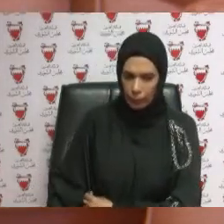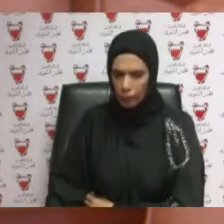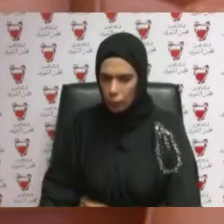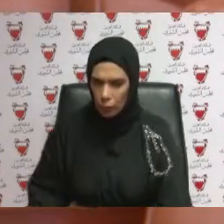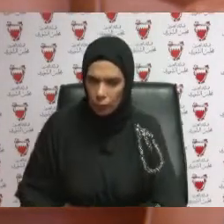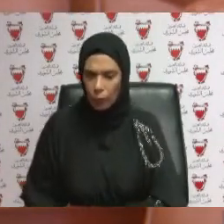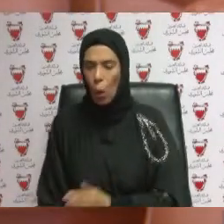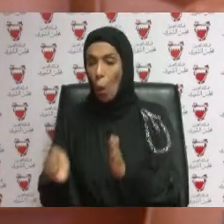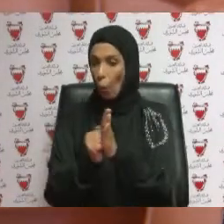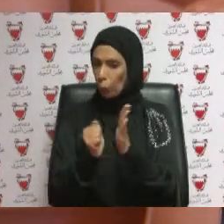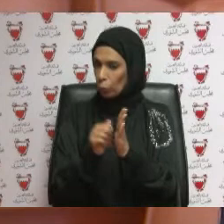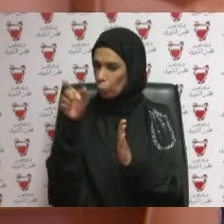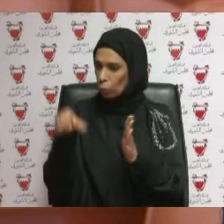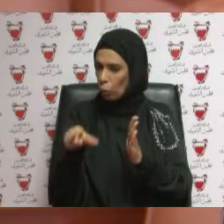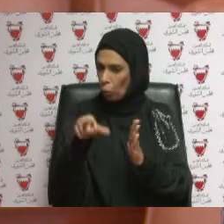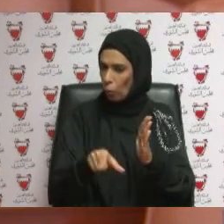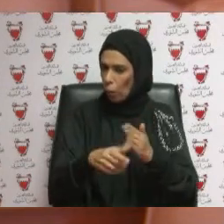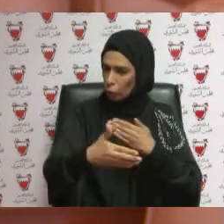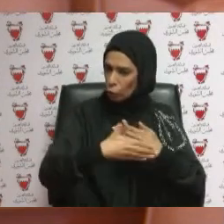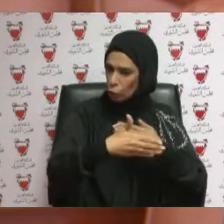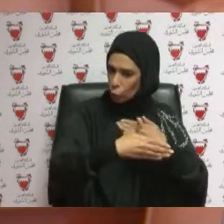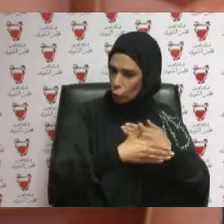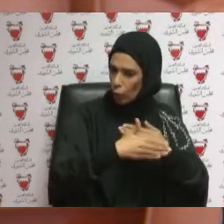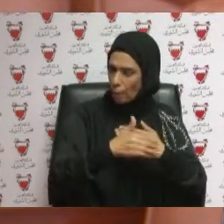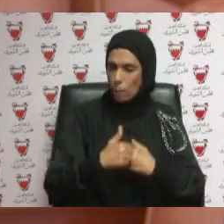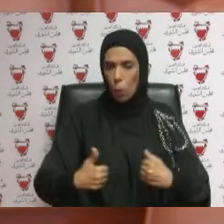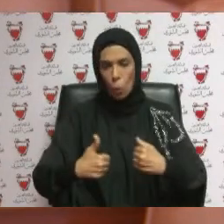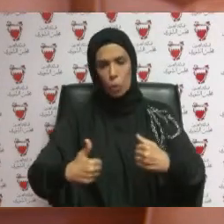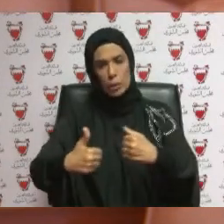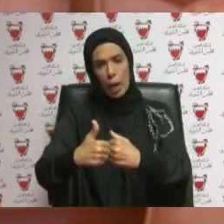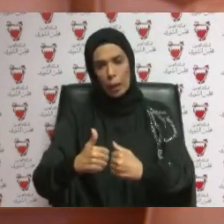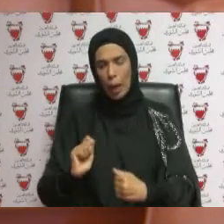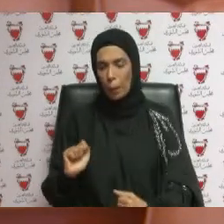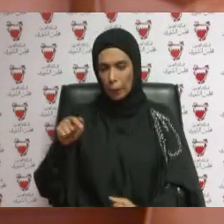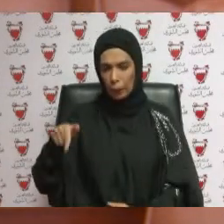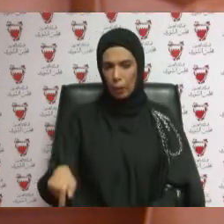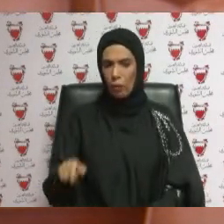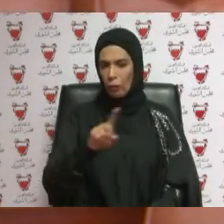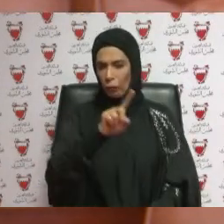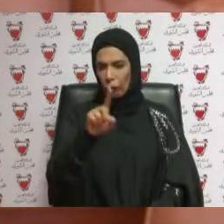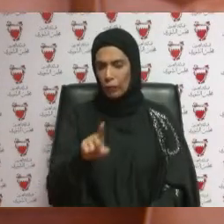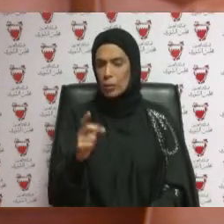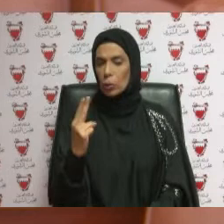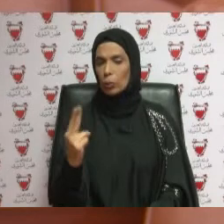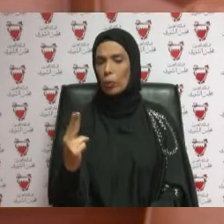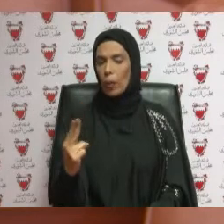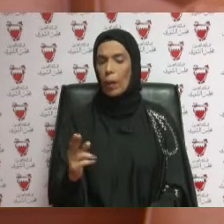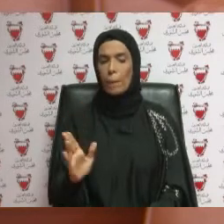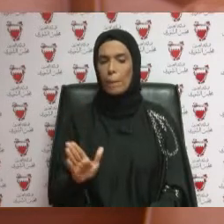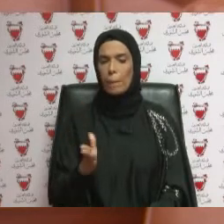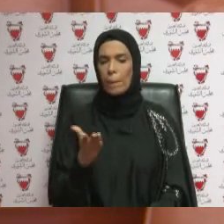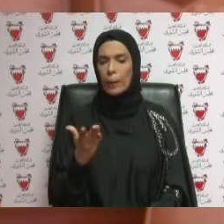للمساكن العمال أن تكون في القرى العائلية. ولكن لدي سؤالين للمسؤولين، هو يعني ما هو